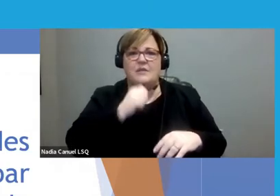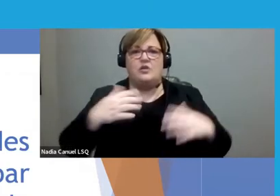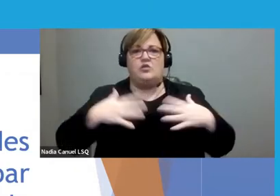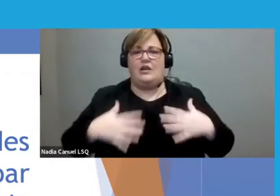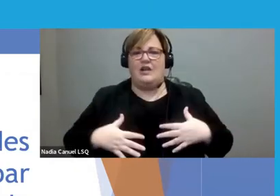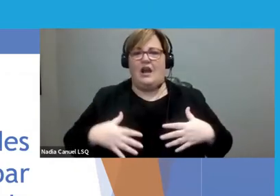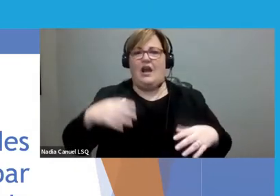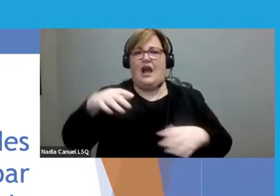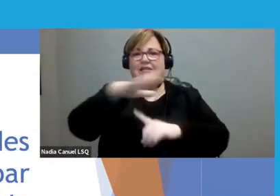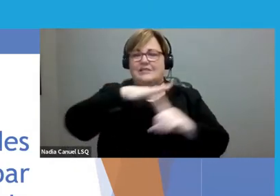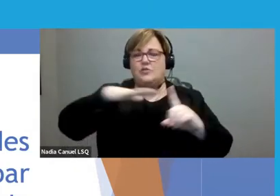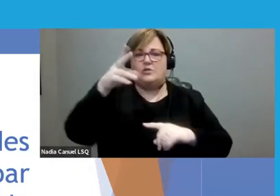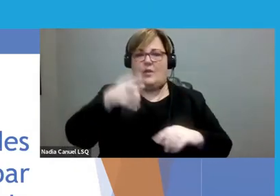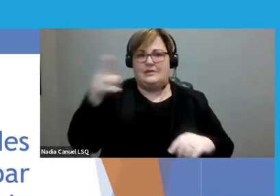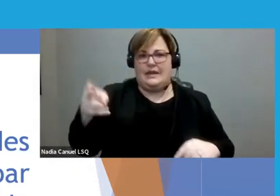femmes en situation de handicap.